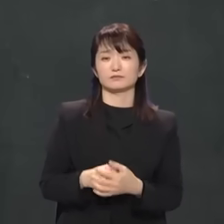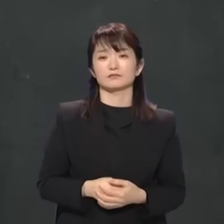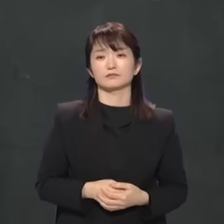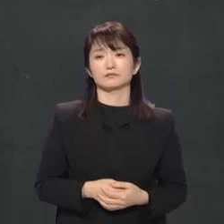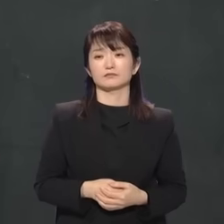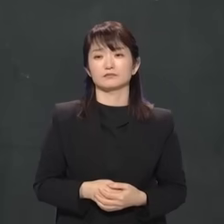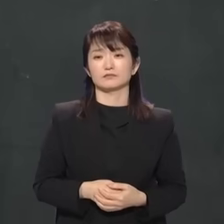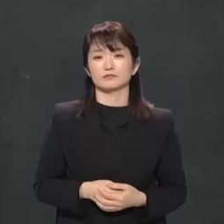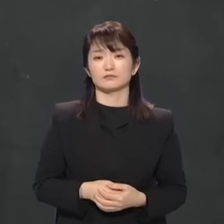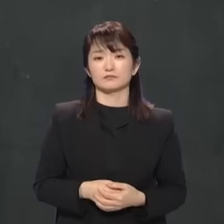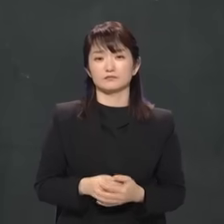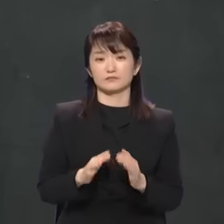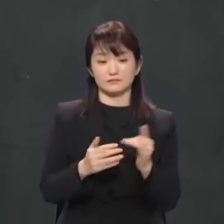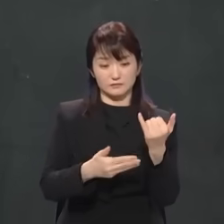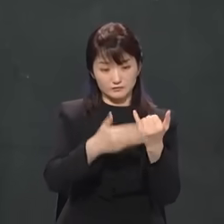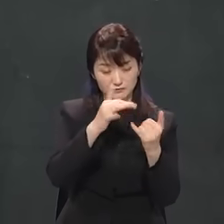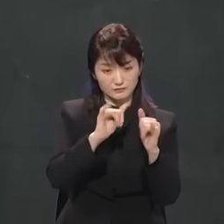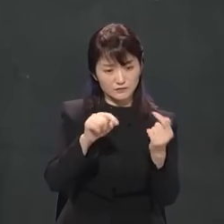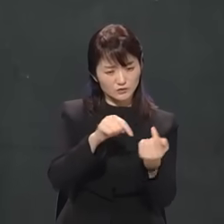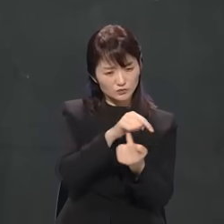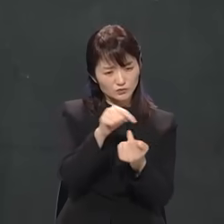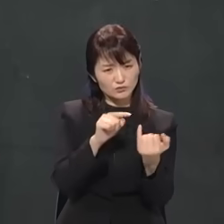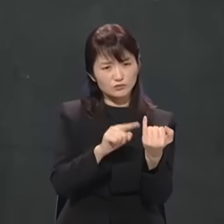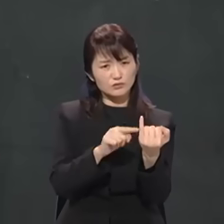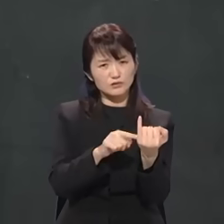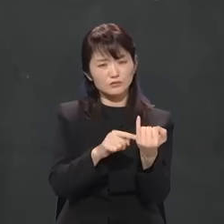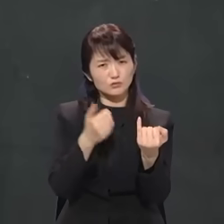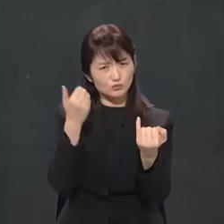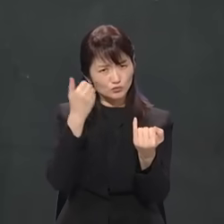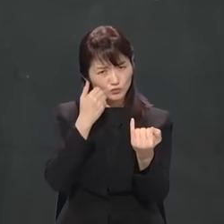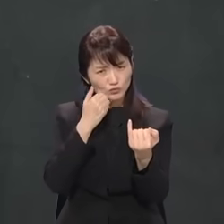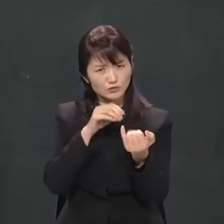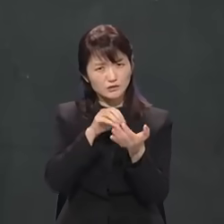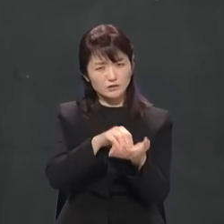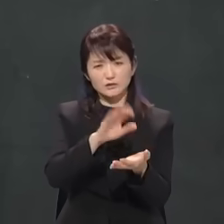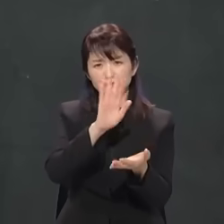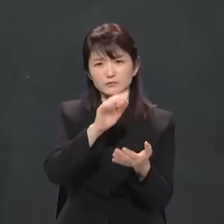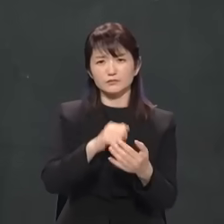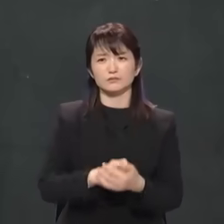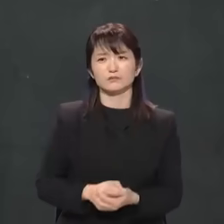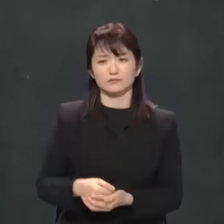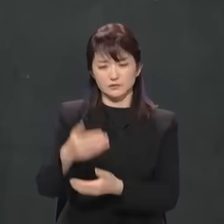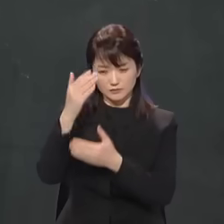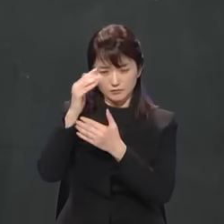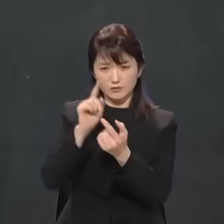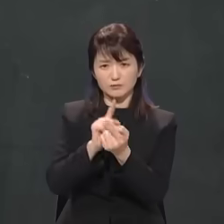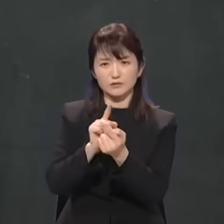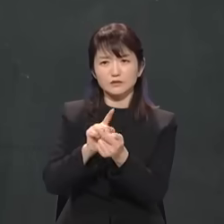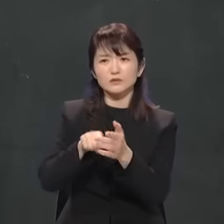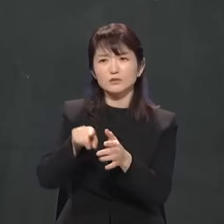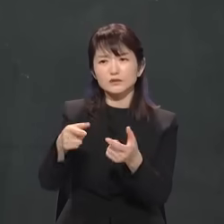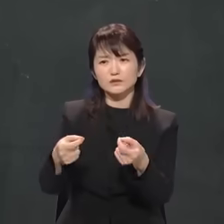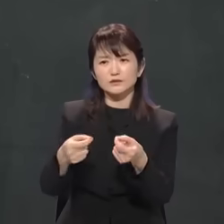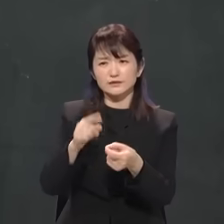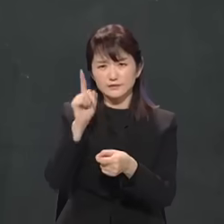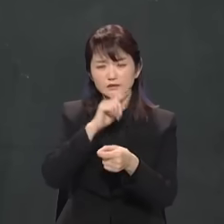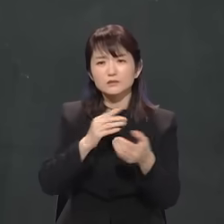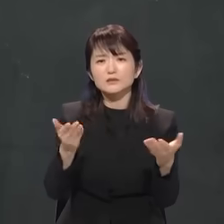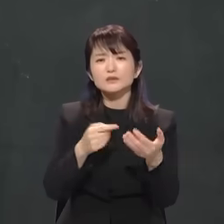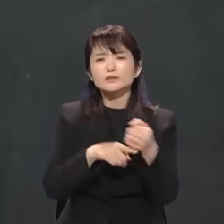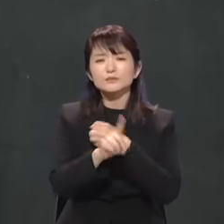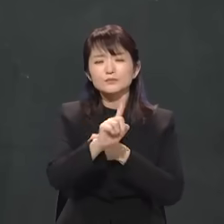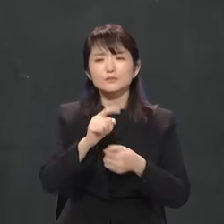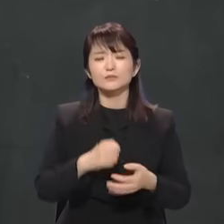식으로 지금 유튜브 운영을 하면 누구도 당신한테 가지 않을거다 왜 팬미팅에서 이런 나쁜 짓을 했냐라고 하면서